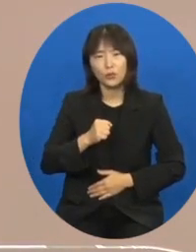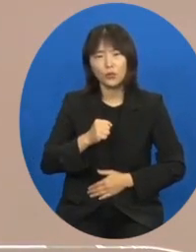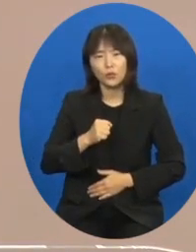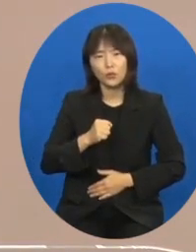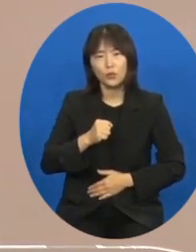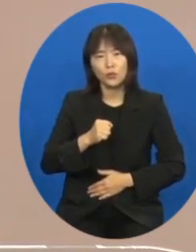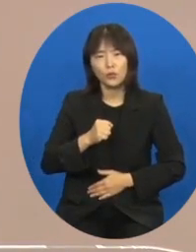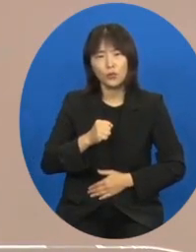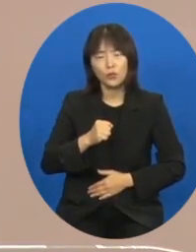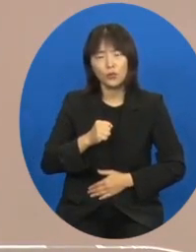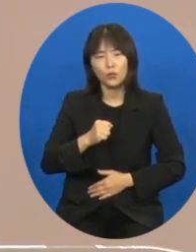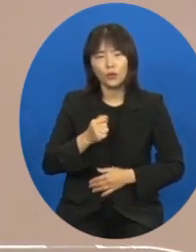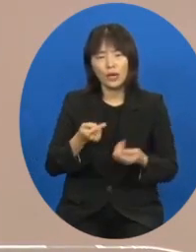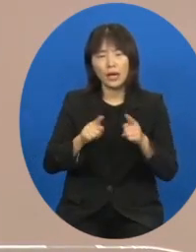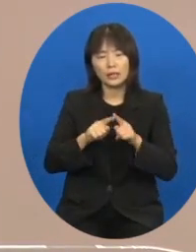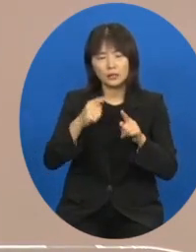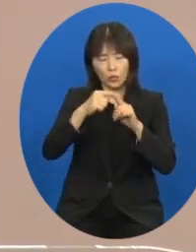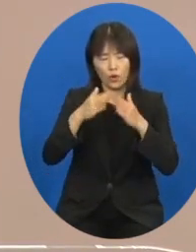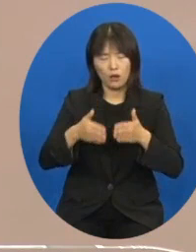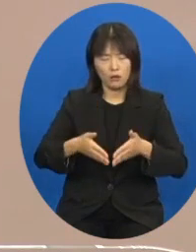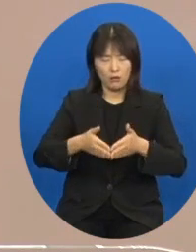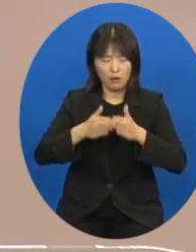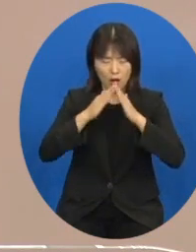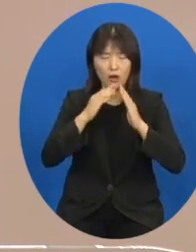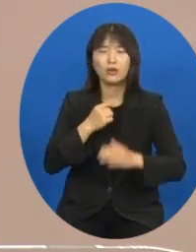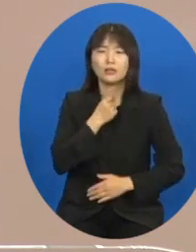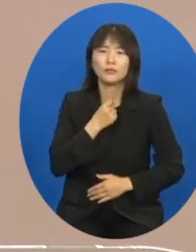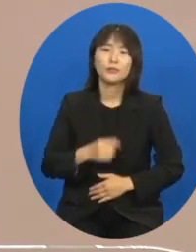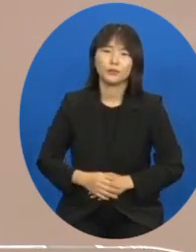그렇게 세워갔으면 좋겠어요.